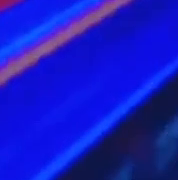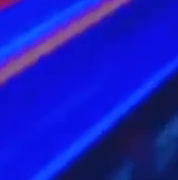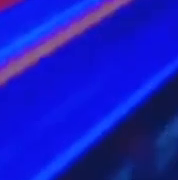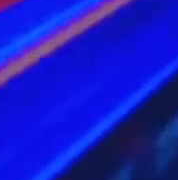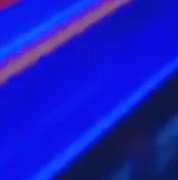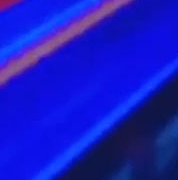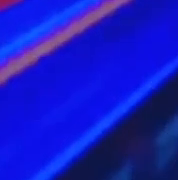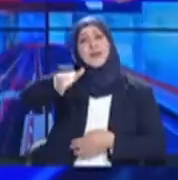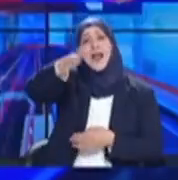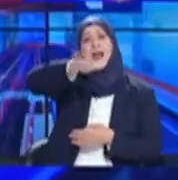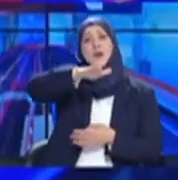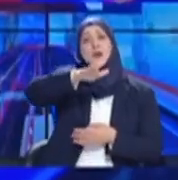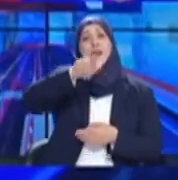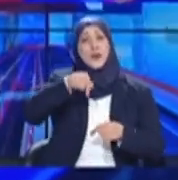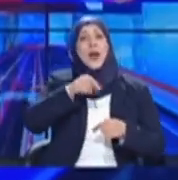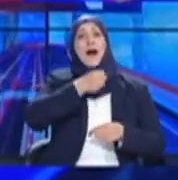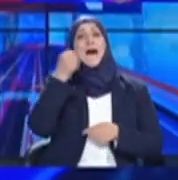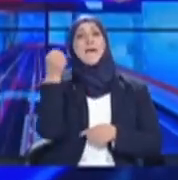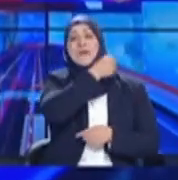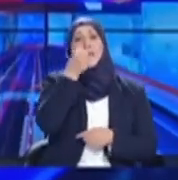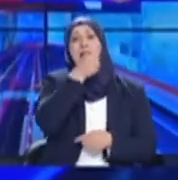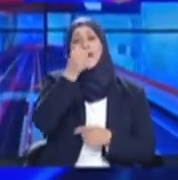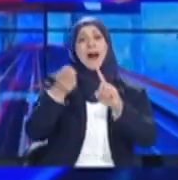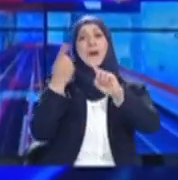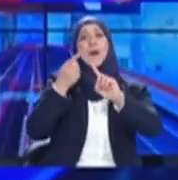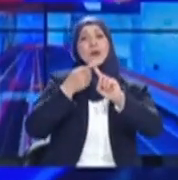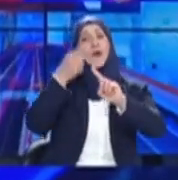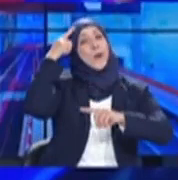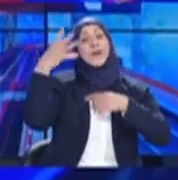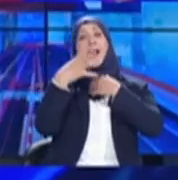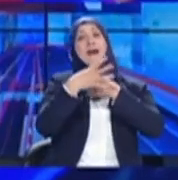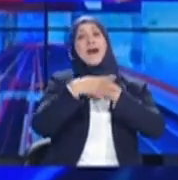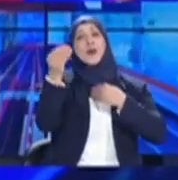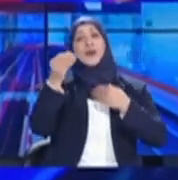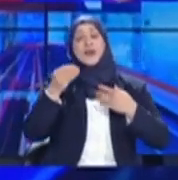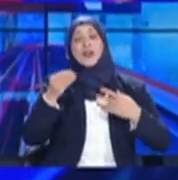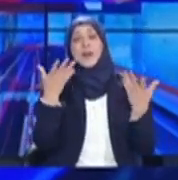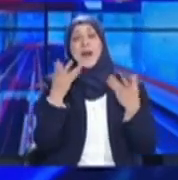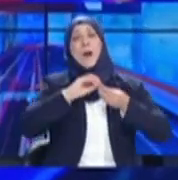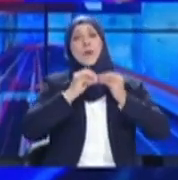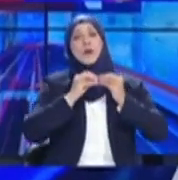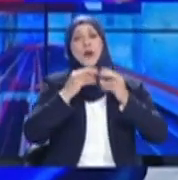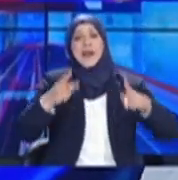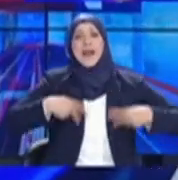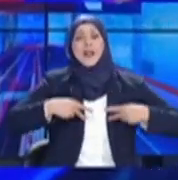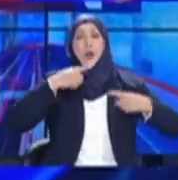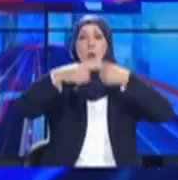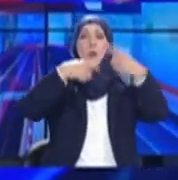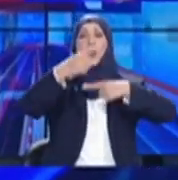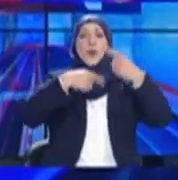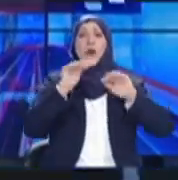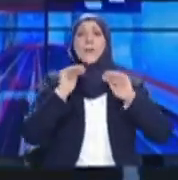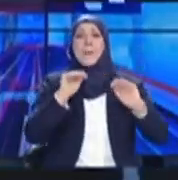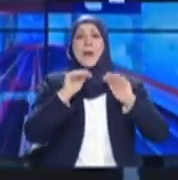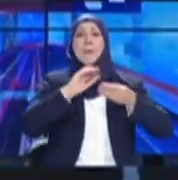انا الحقيقه في الفن هنا هو وسيلتنا للخروج من هذا المنطق اليومي الذي نعيشه ولهذا